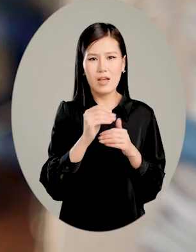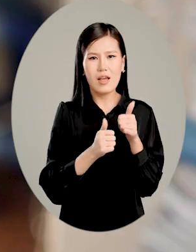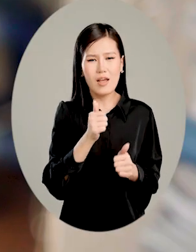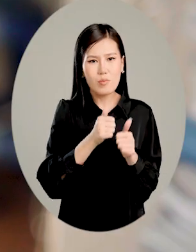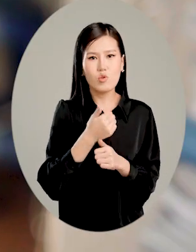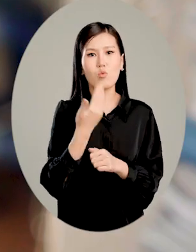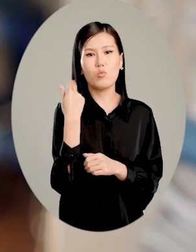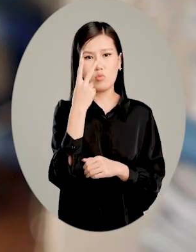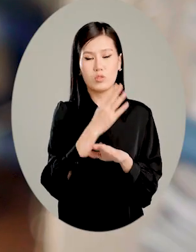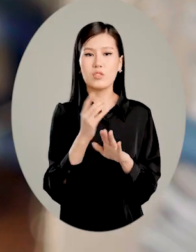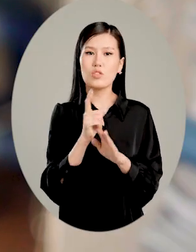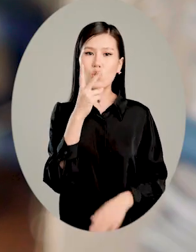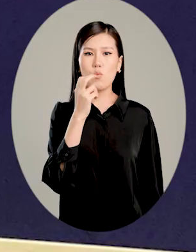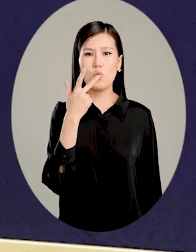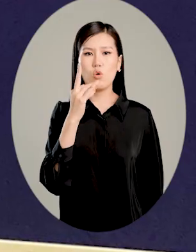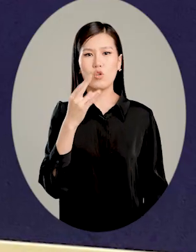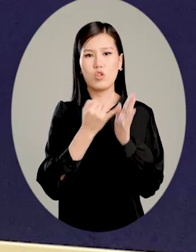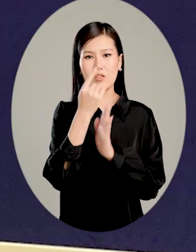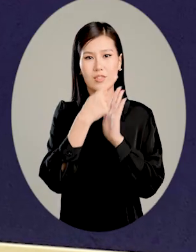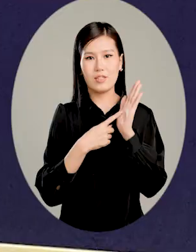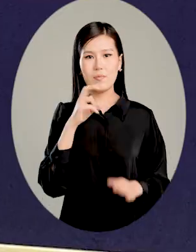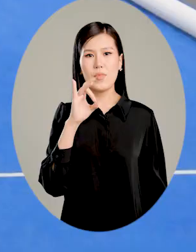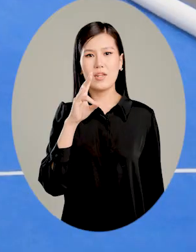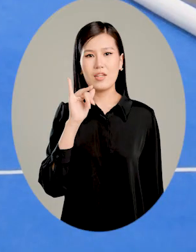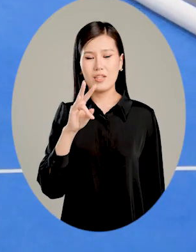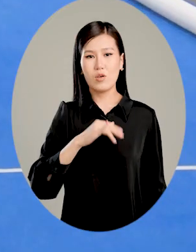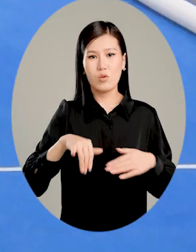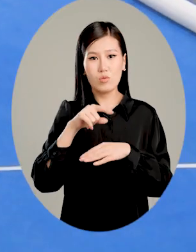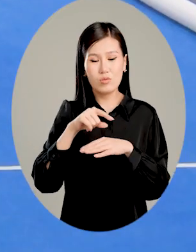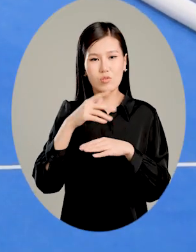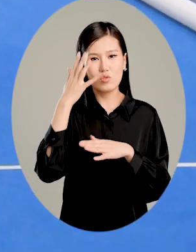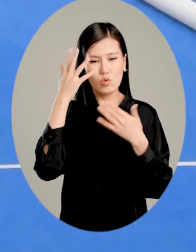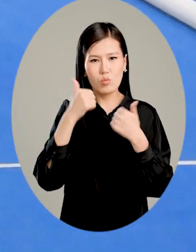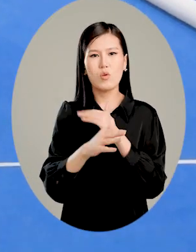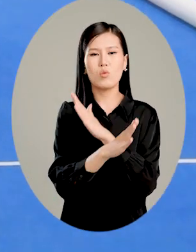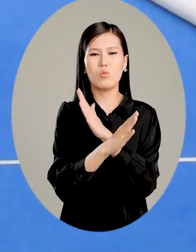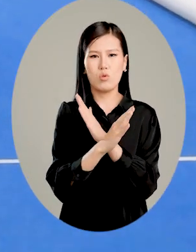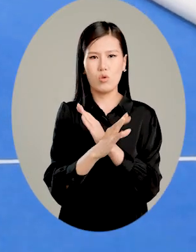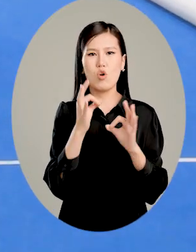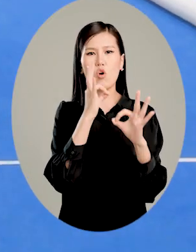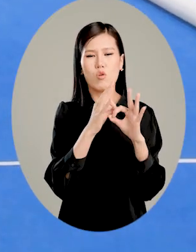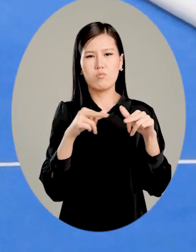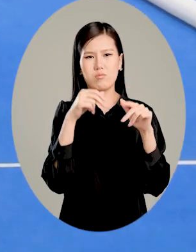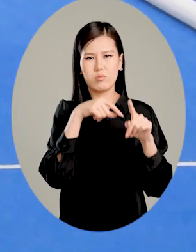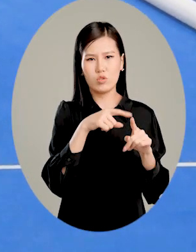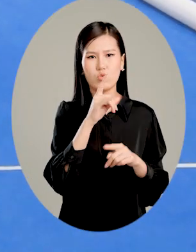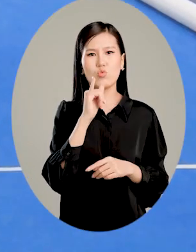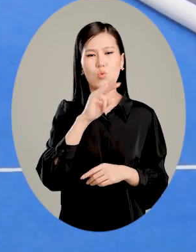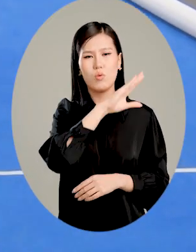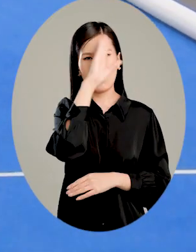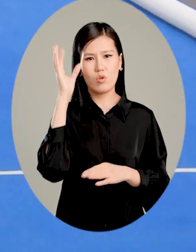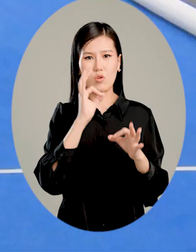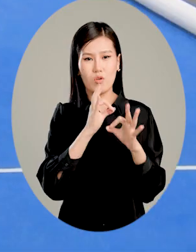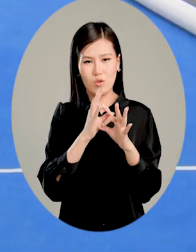хувьд бол манай охны амжилт амжилт гэх юм бол сая 23 оны 7 сард Берлинд зохиогдсон тусгай олимпийн зуны